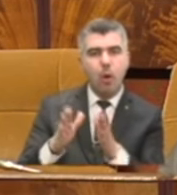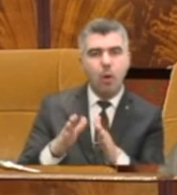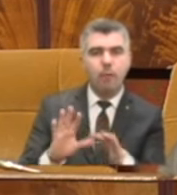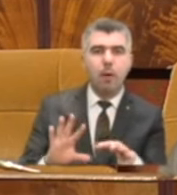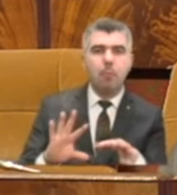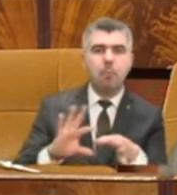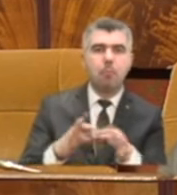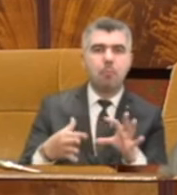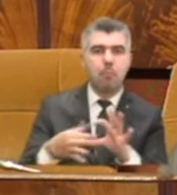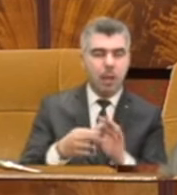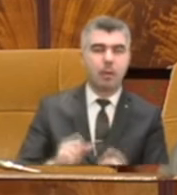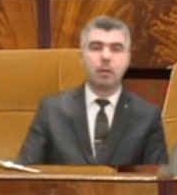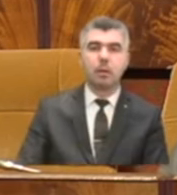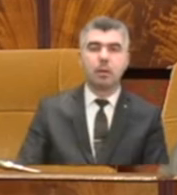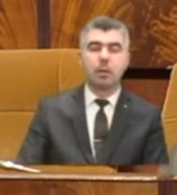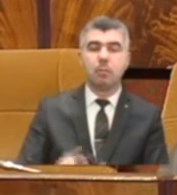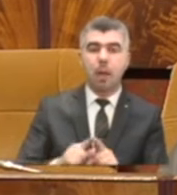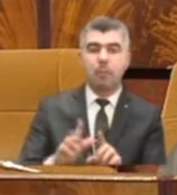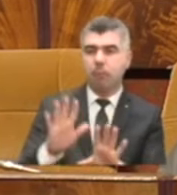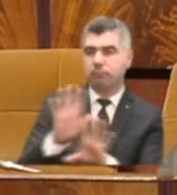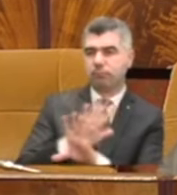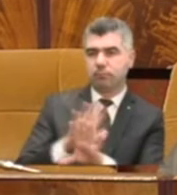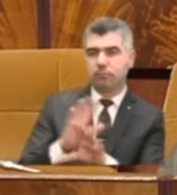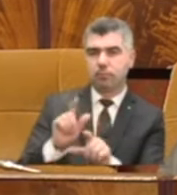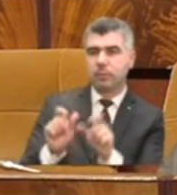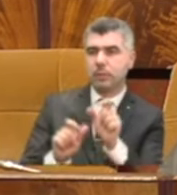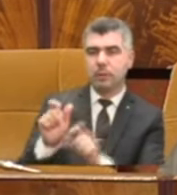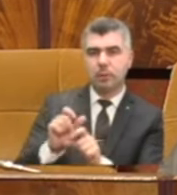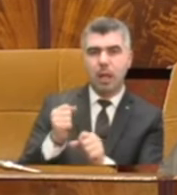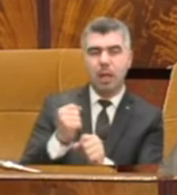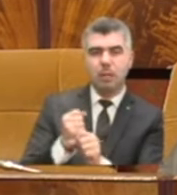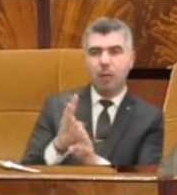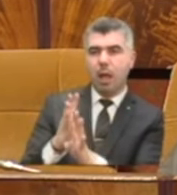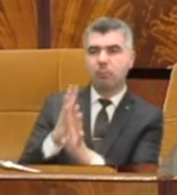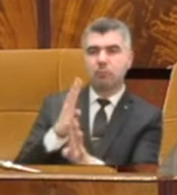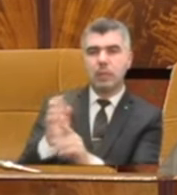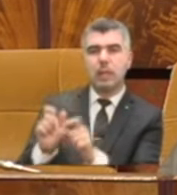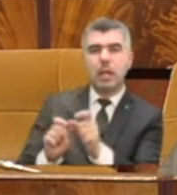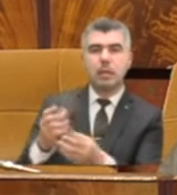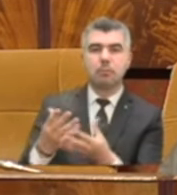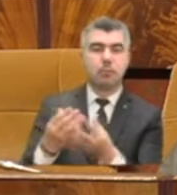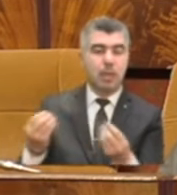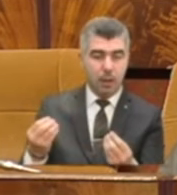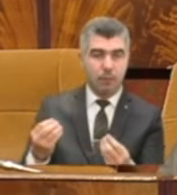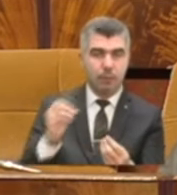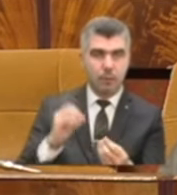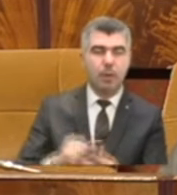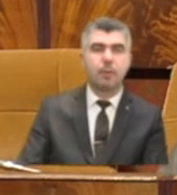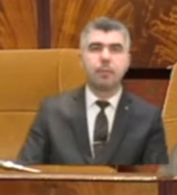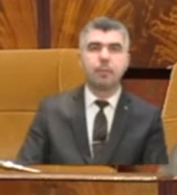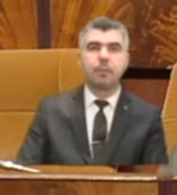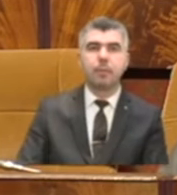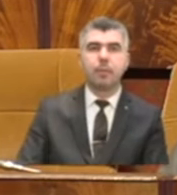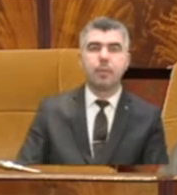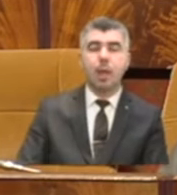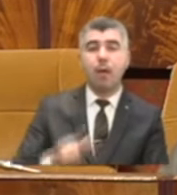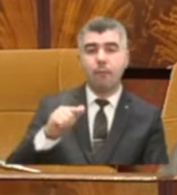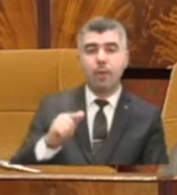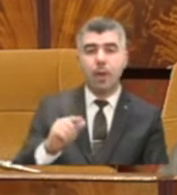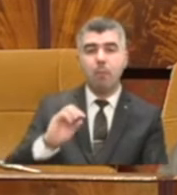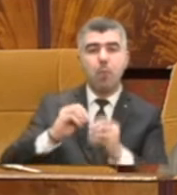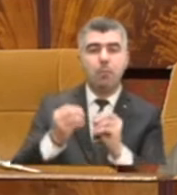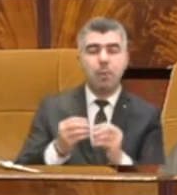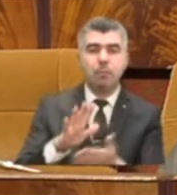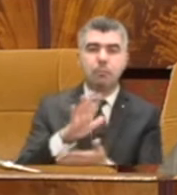بنكي، مما يؤدي إلى إرباك مستخدمين والاكتظاظ الوكالة وتضامن المرتفقين. من بين المعاناة